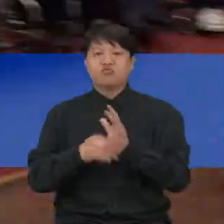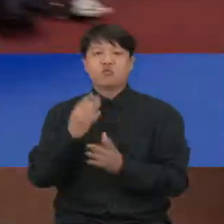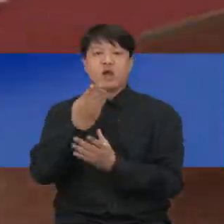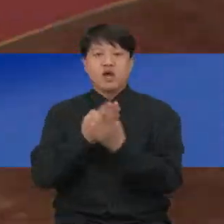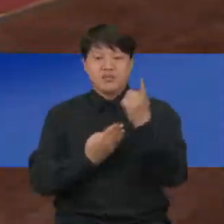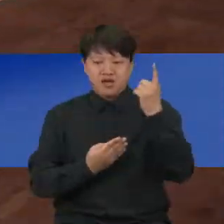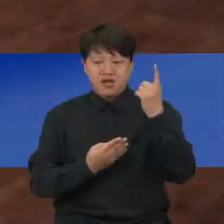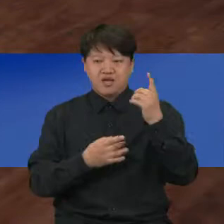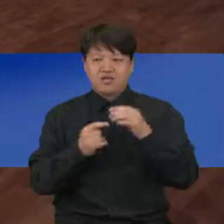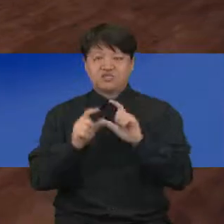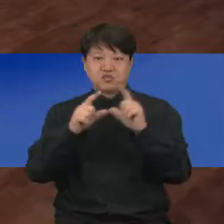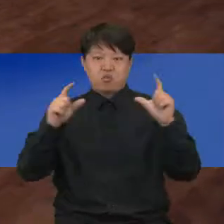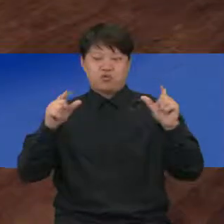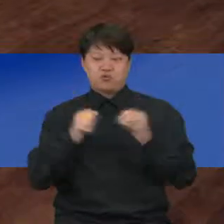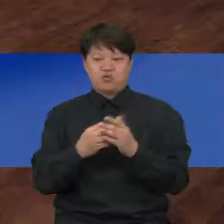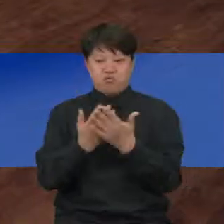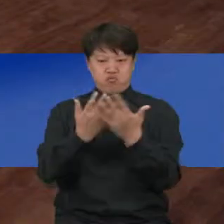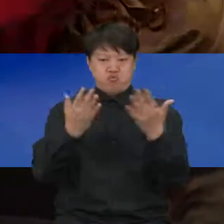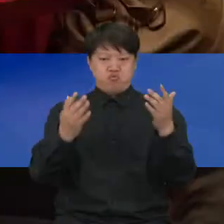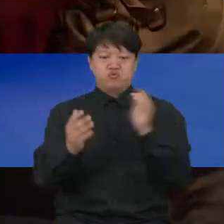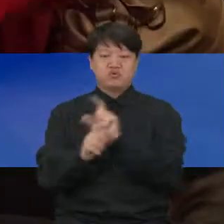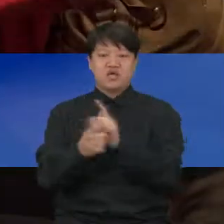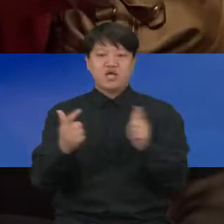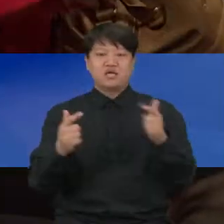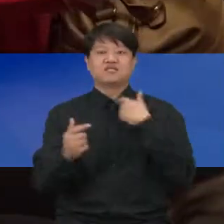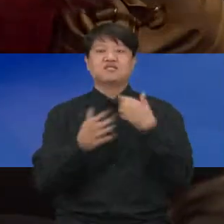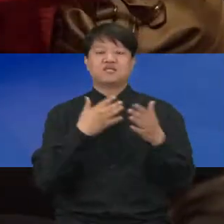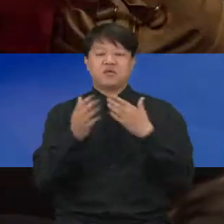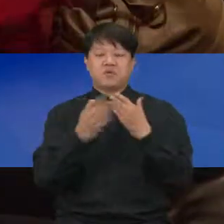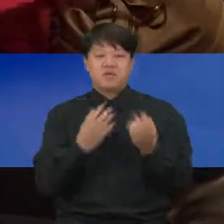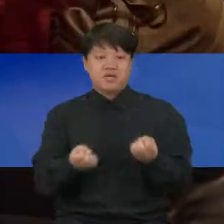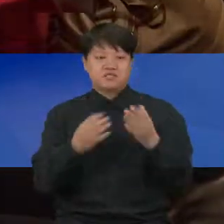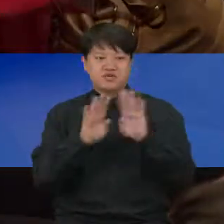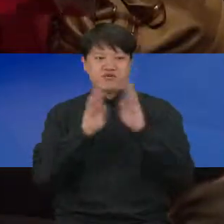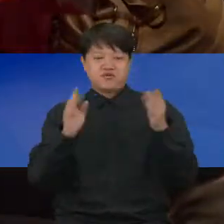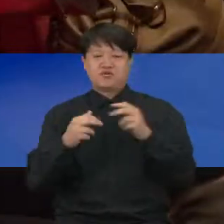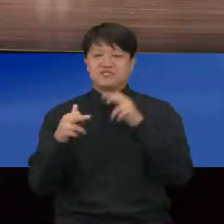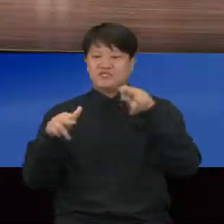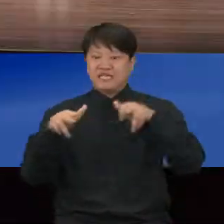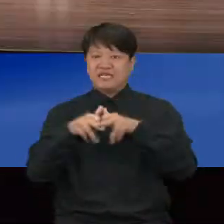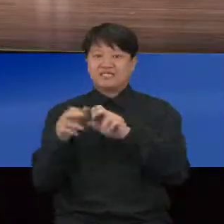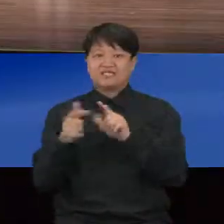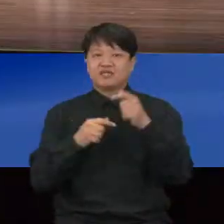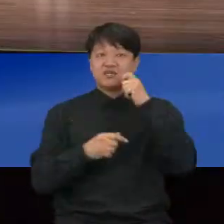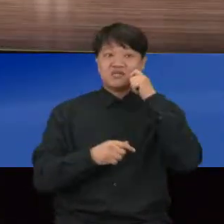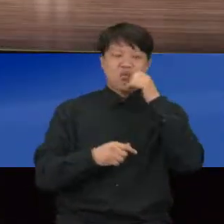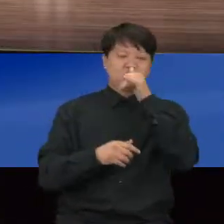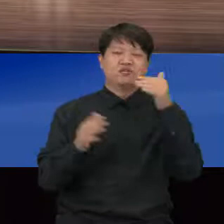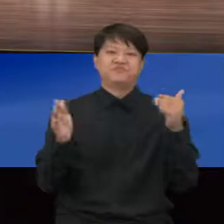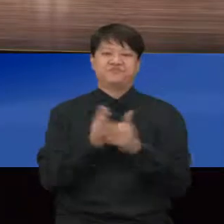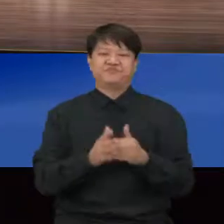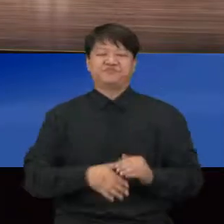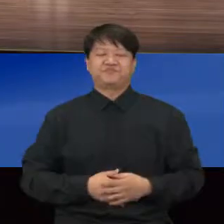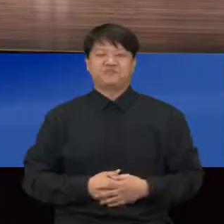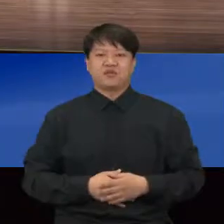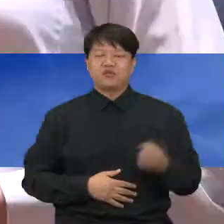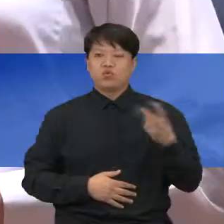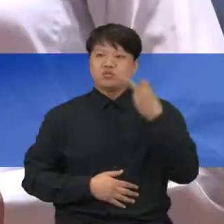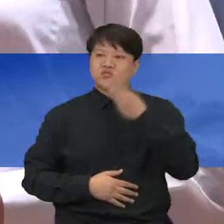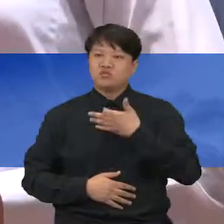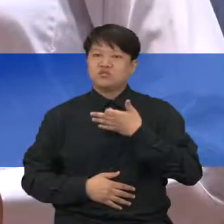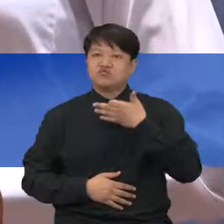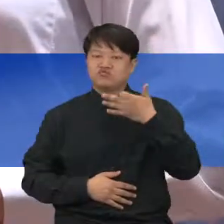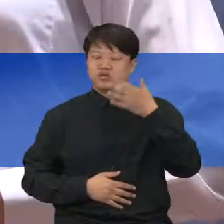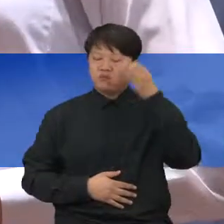우리도 하나라는 모토로 미용부스 등 다채로운 체험 부대 행사를 열어 장애인들의 호응도가 높았습니다.